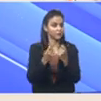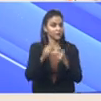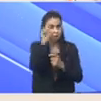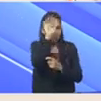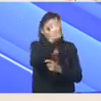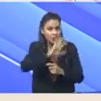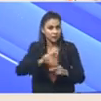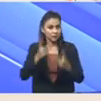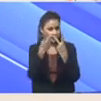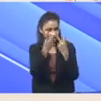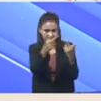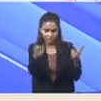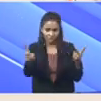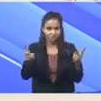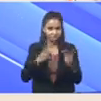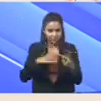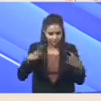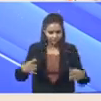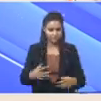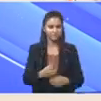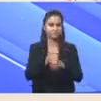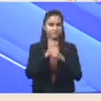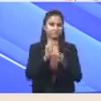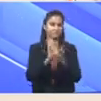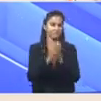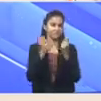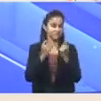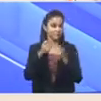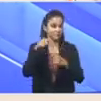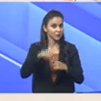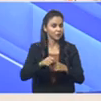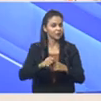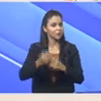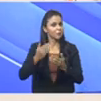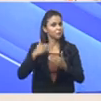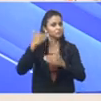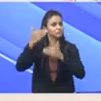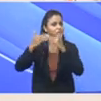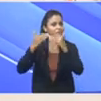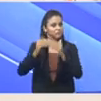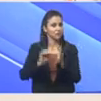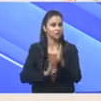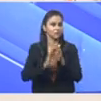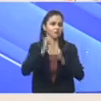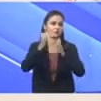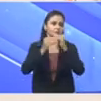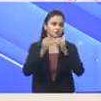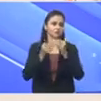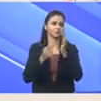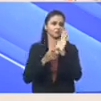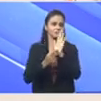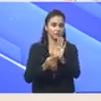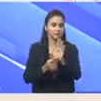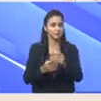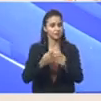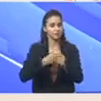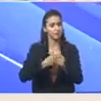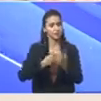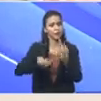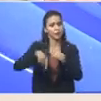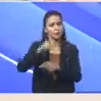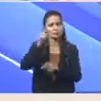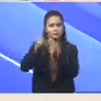की अनेकता में एकता का उत्सव बनाएं, इसे विरासत से विकास का उत्सव बनाएं। मेरे प्यारे